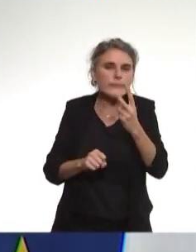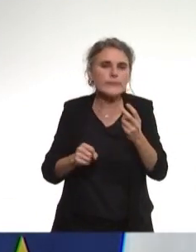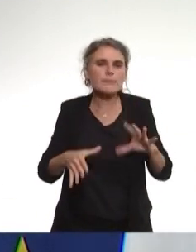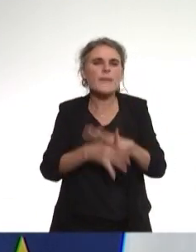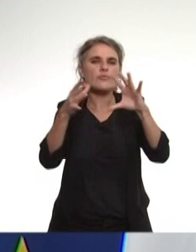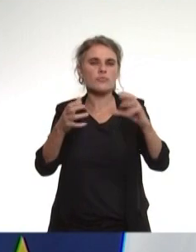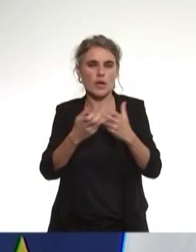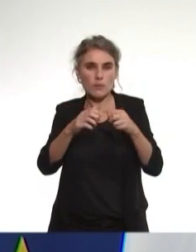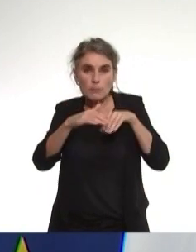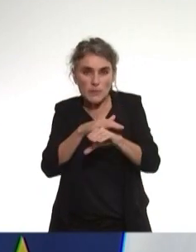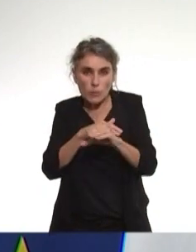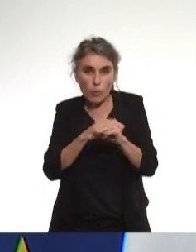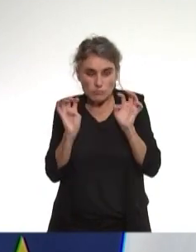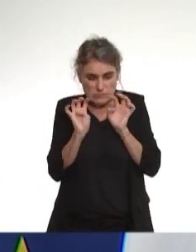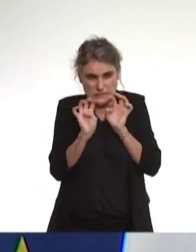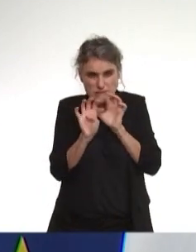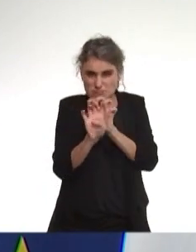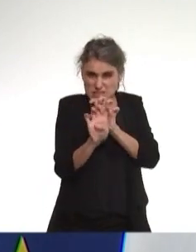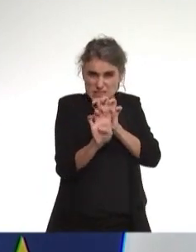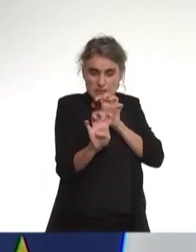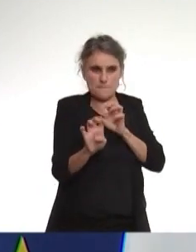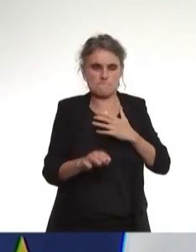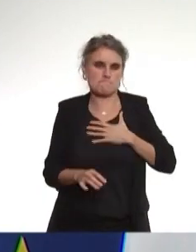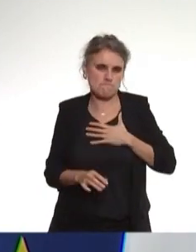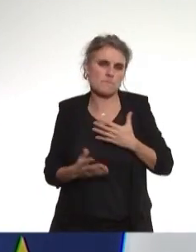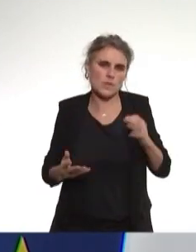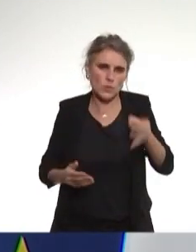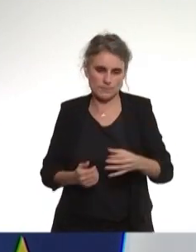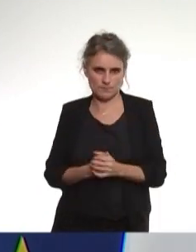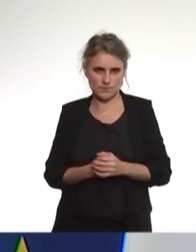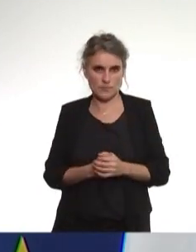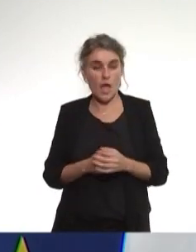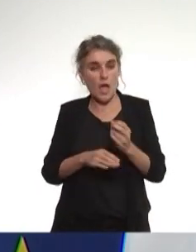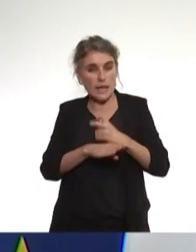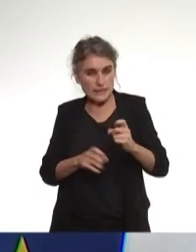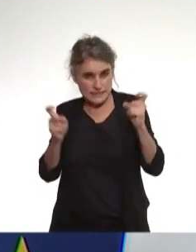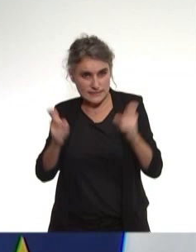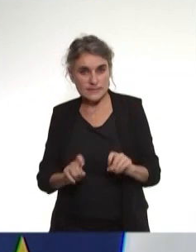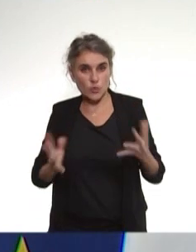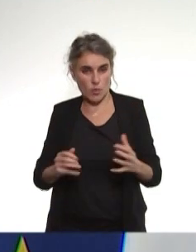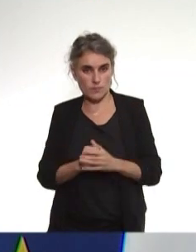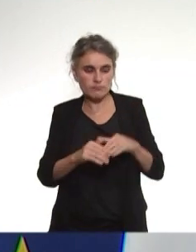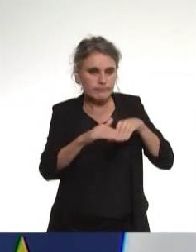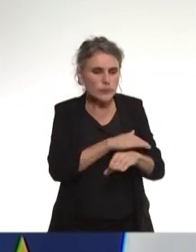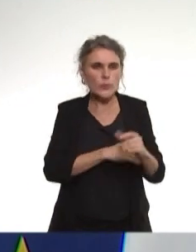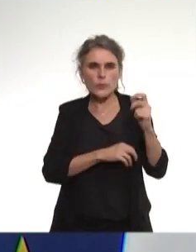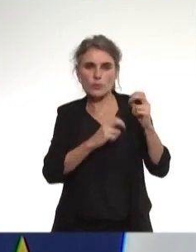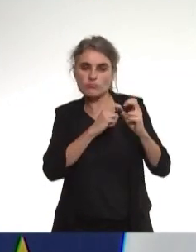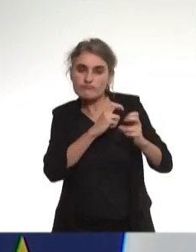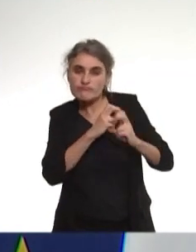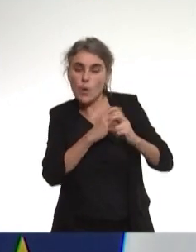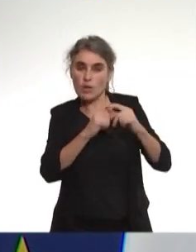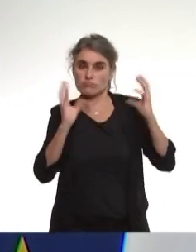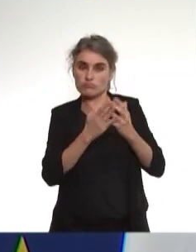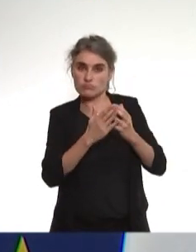être bons d accès à certaines heures la réduction des risques ça veut dire sans supprimer les transports et nous y travaillons et jean baptiste djebbari en particulier travaillé